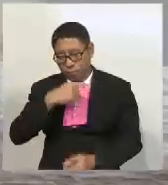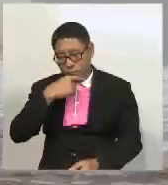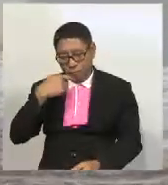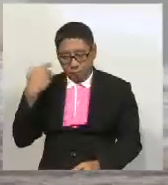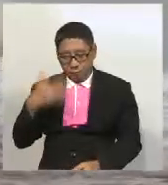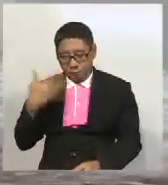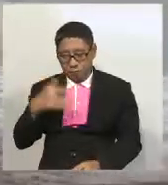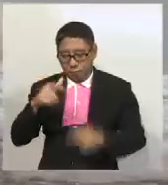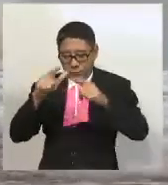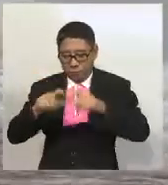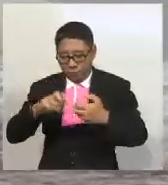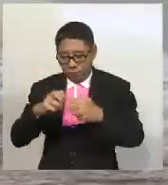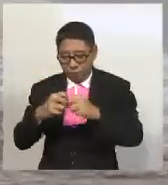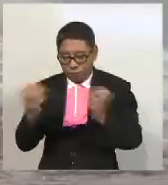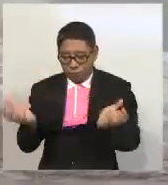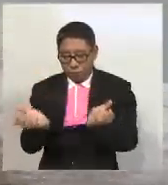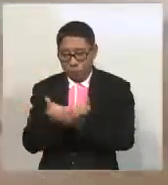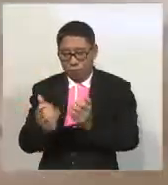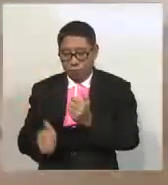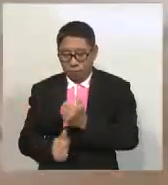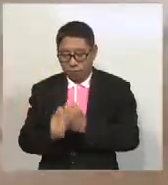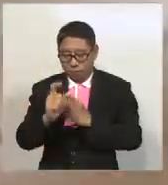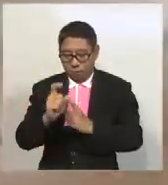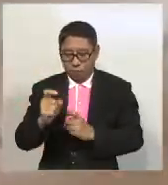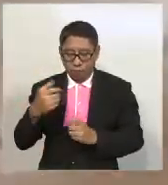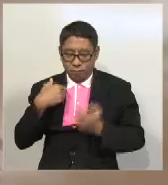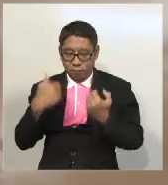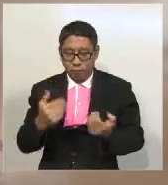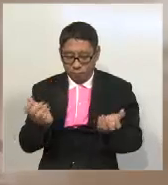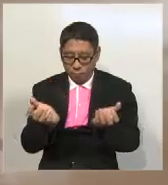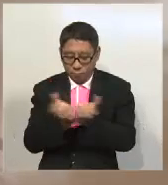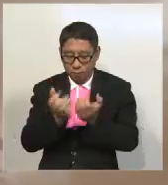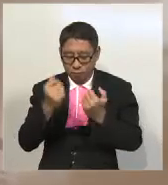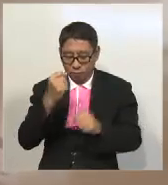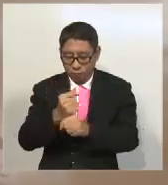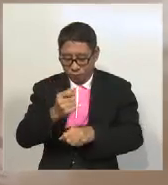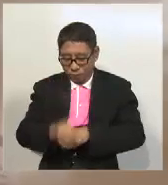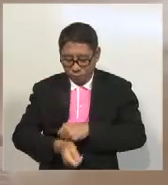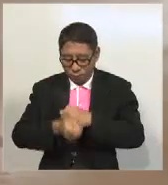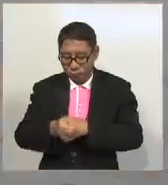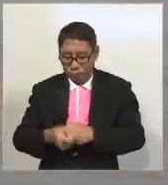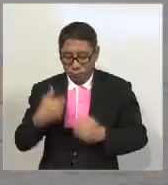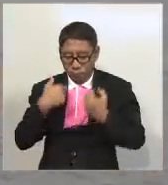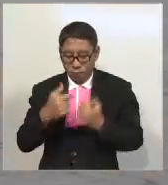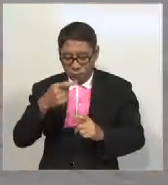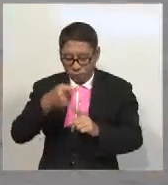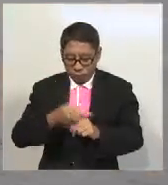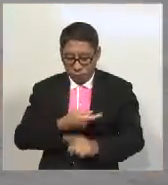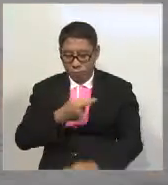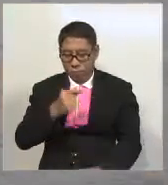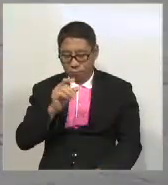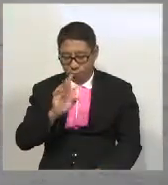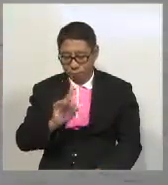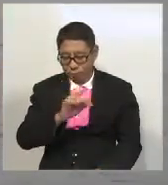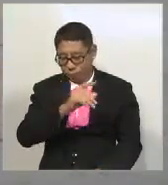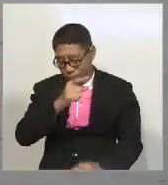เพื่อเป็นการลดผลกระทบจากอุทกภัยที่ส่งผลต่อพืชผลผลิตทางการเกษตรซึ่งตั้งแต่เดือนสิงหาคม